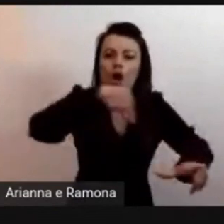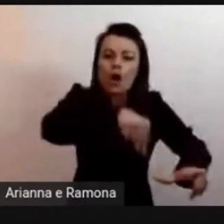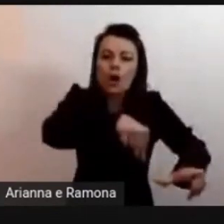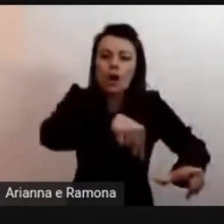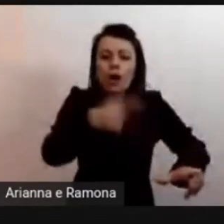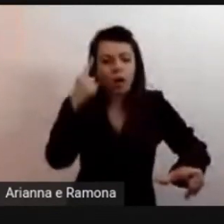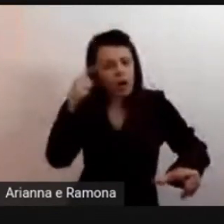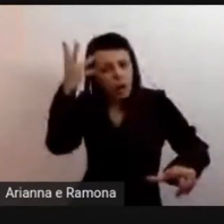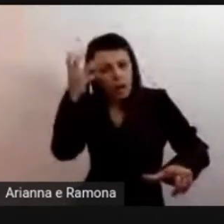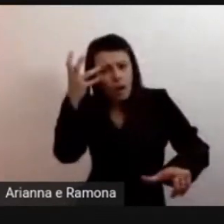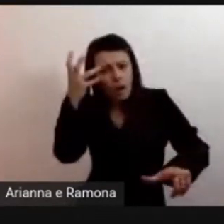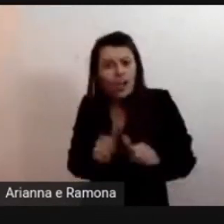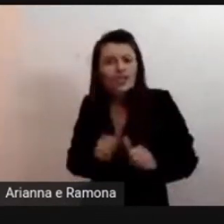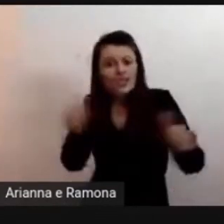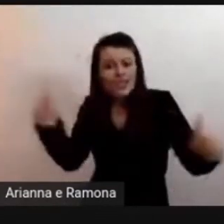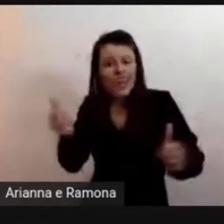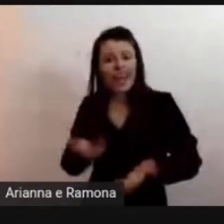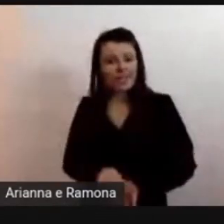cui